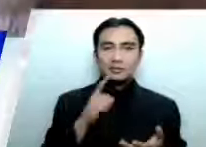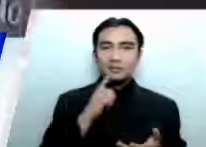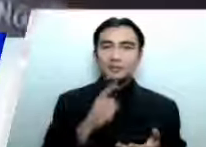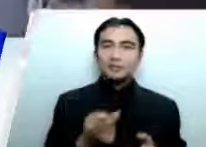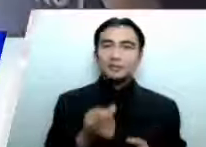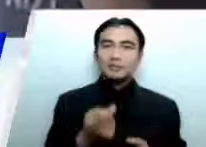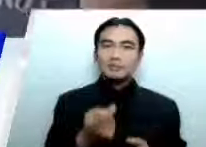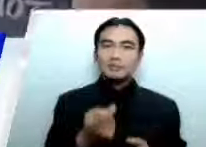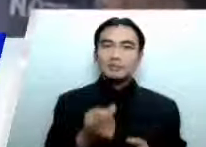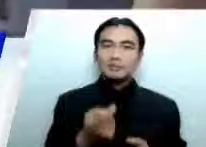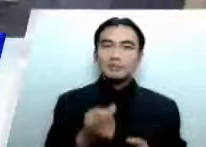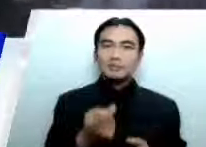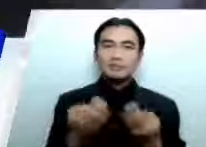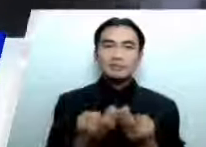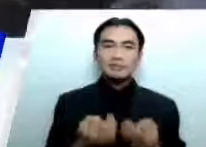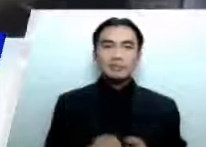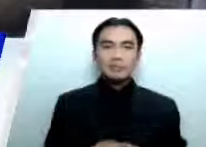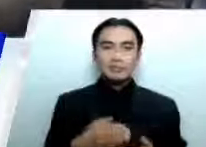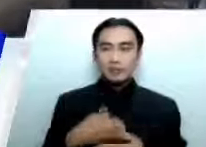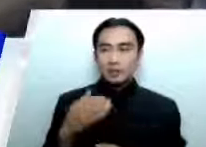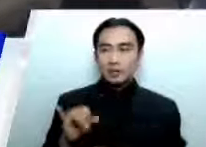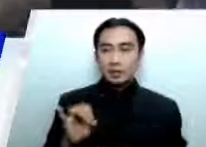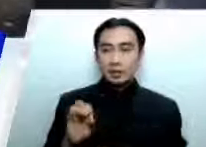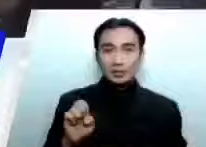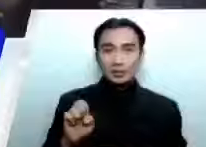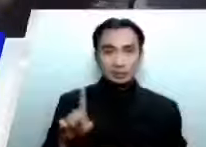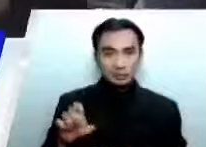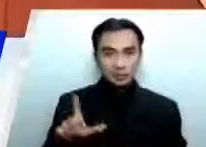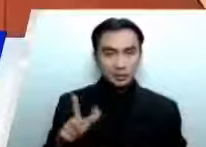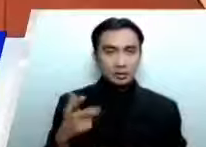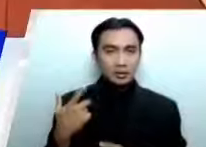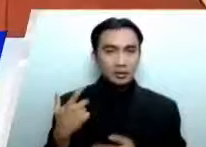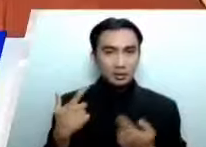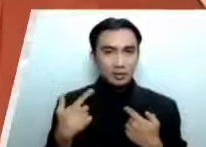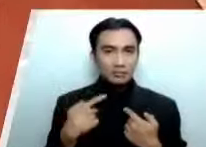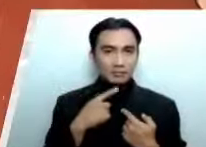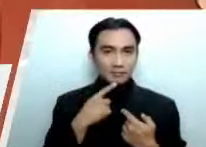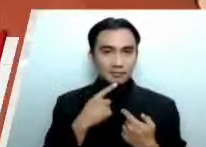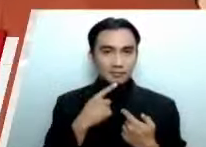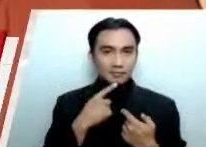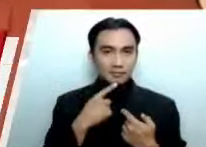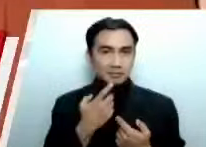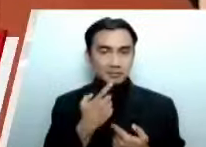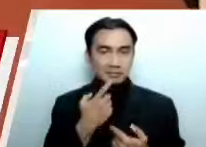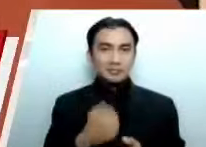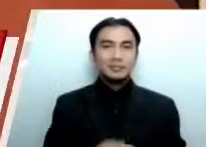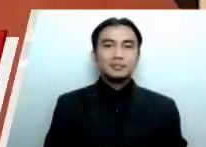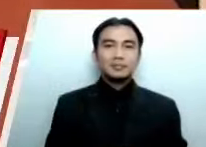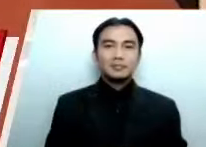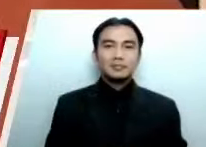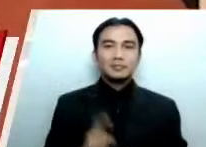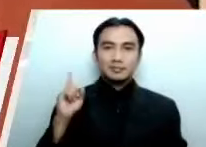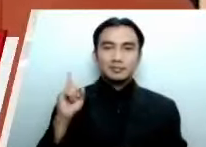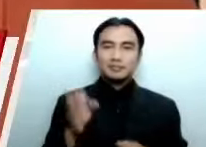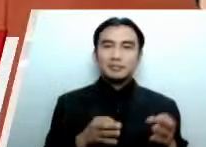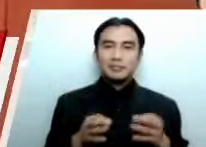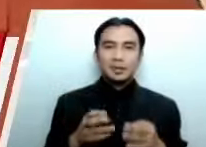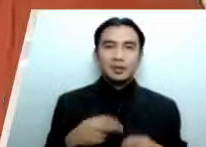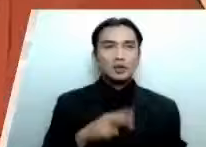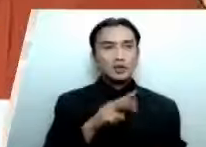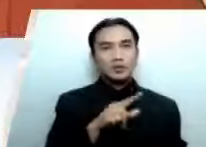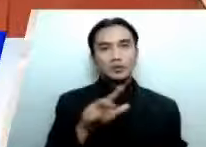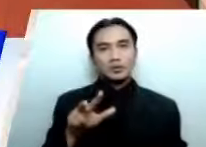E kay Isabel Ortega, may dala kaya si Miguel? Shopping ko po siya. Sabi niya, mga 2 to 3 outfits lang. Pero